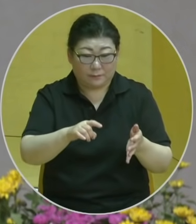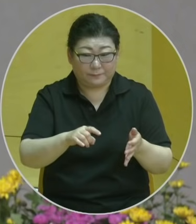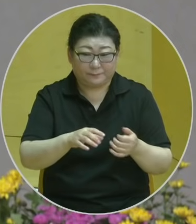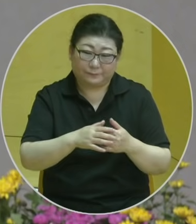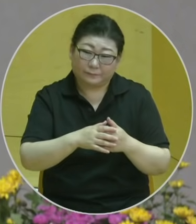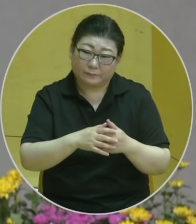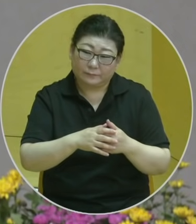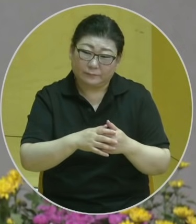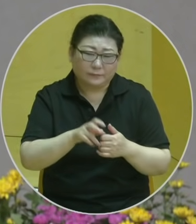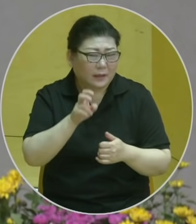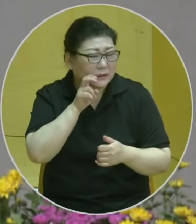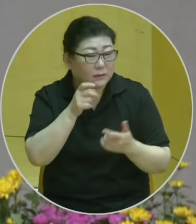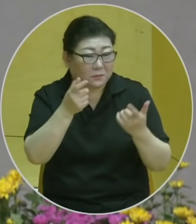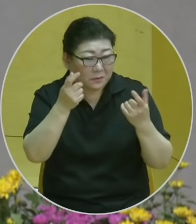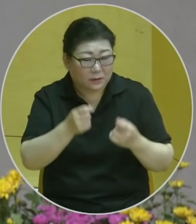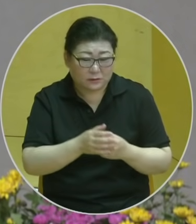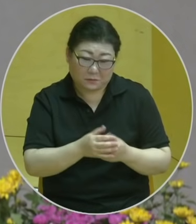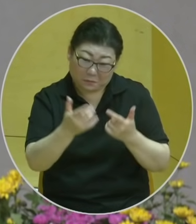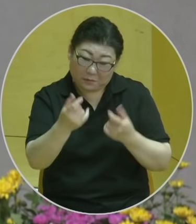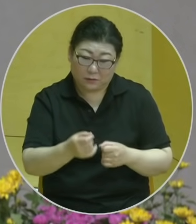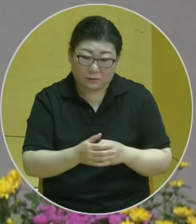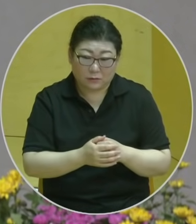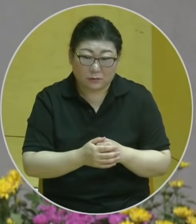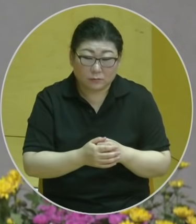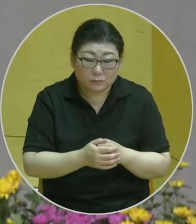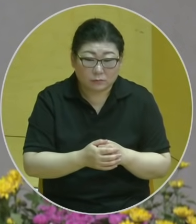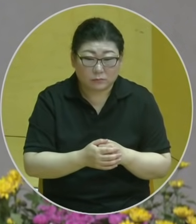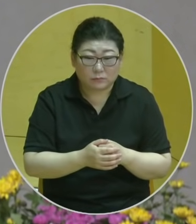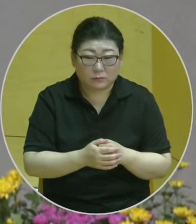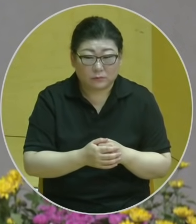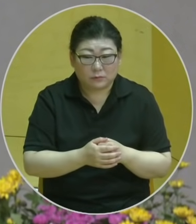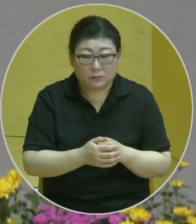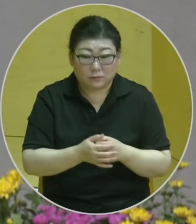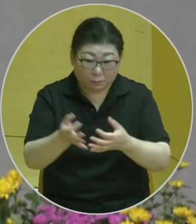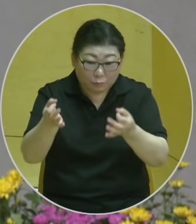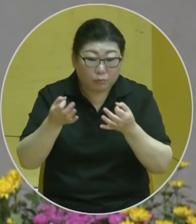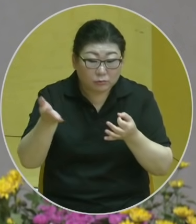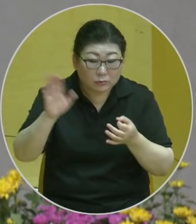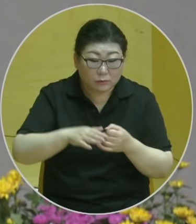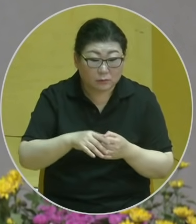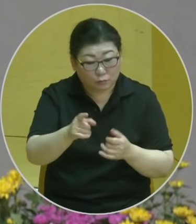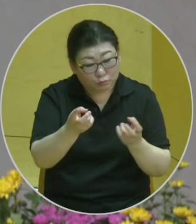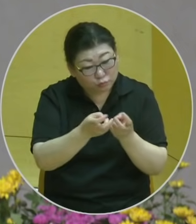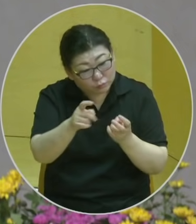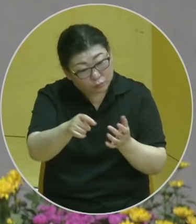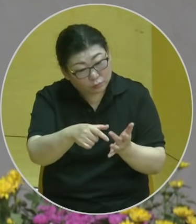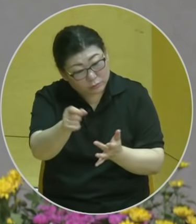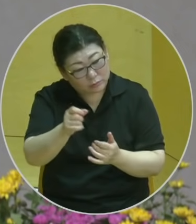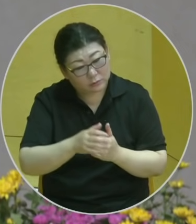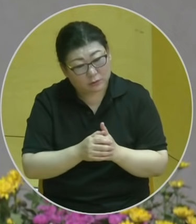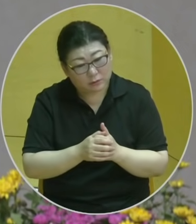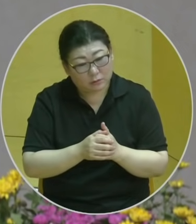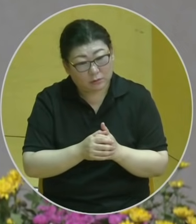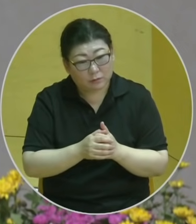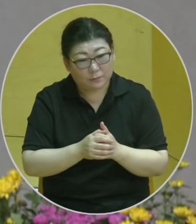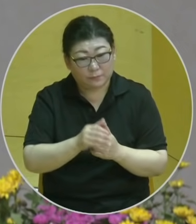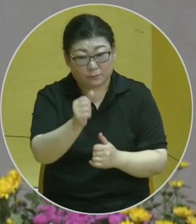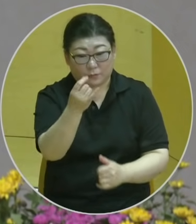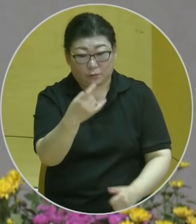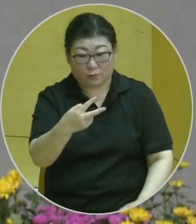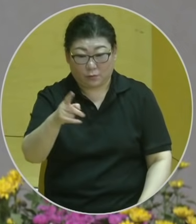볼 때에 누가 그 길을 쉽게 선택하겠습니까? 회당 출입도 못했고 성전